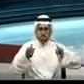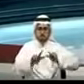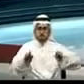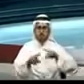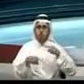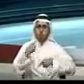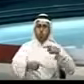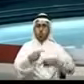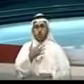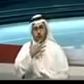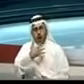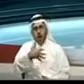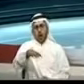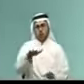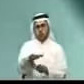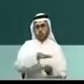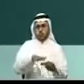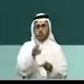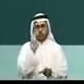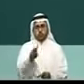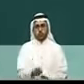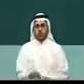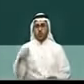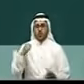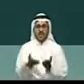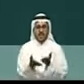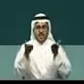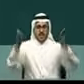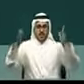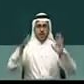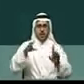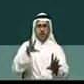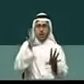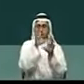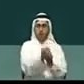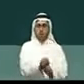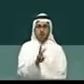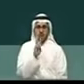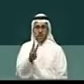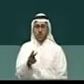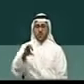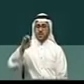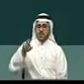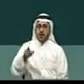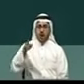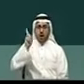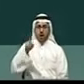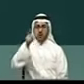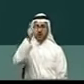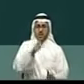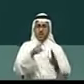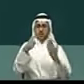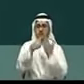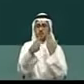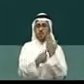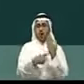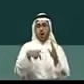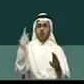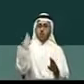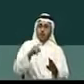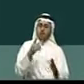بشكل مستمر، وقد نفذت عقوبات فورية بحق أكثر من 309,000 مخالف، فيما أحيل